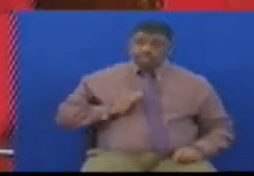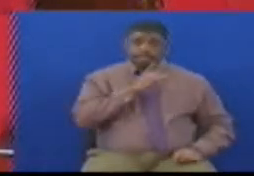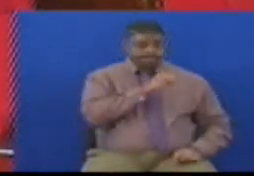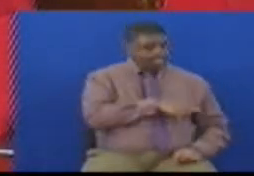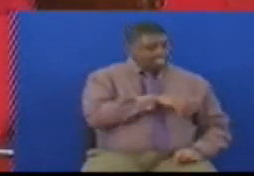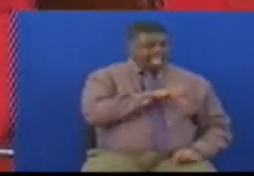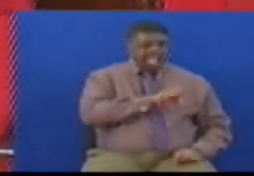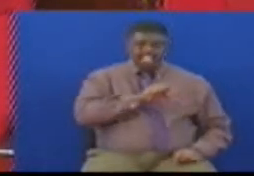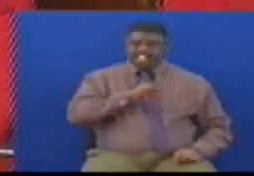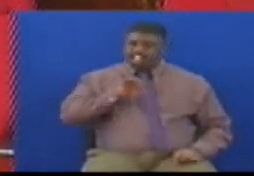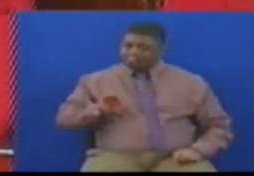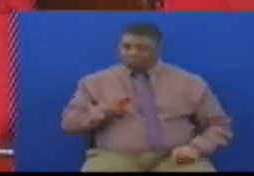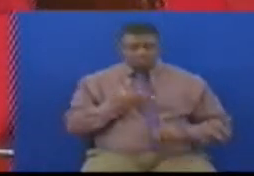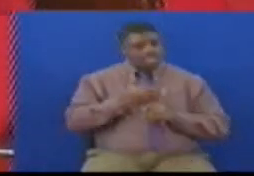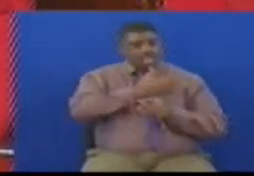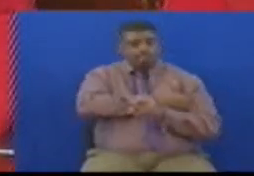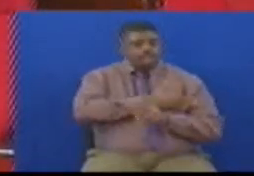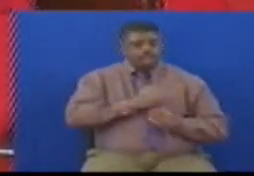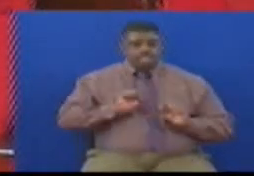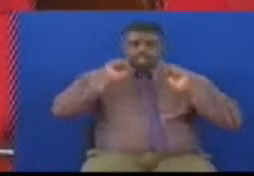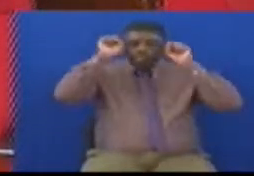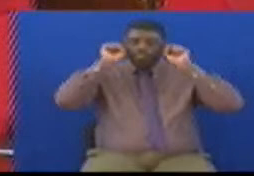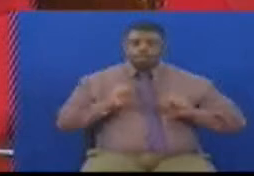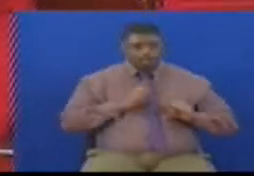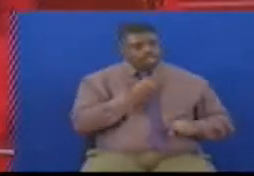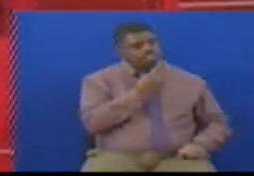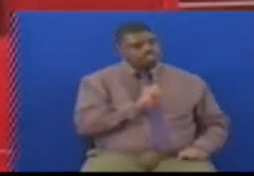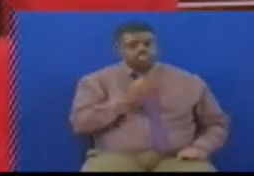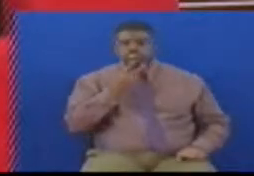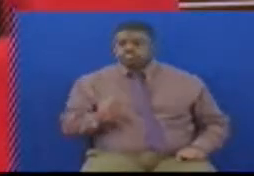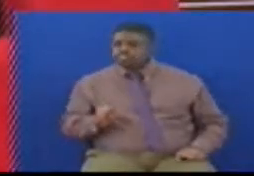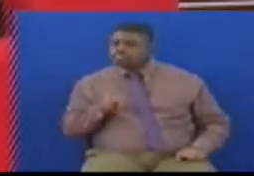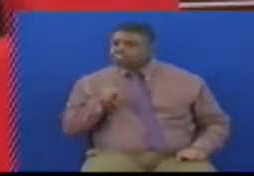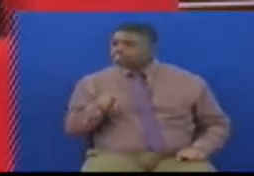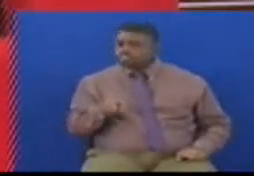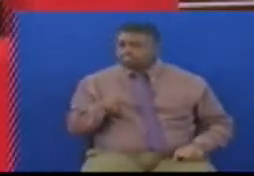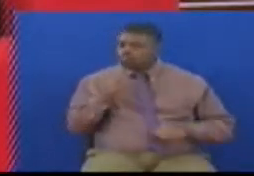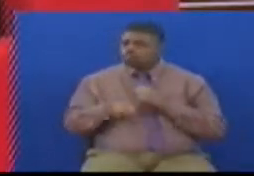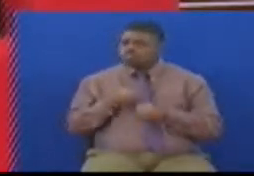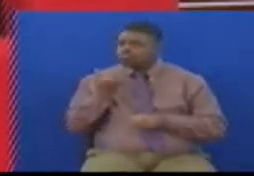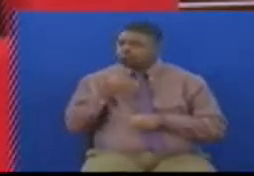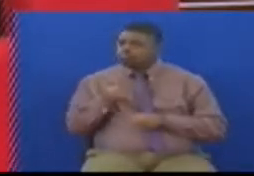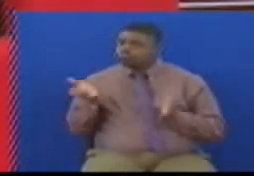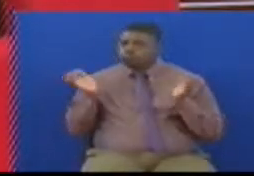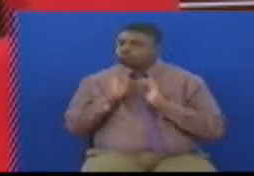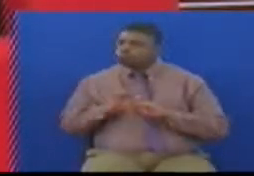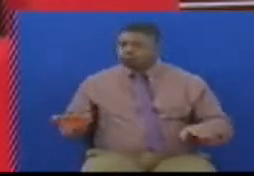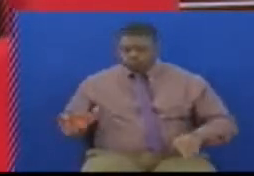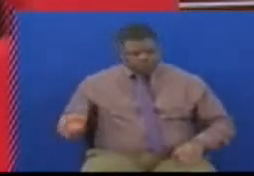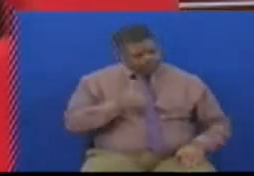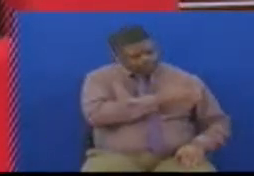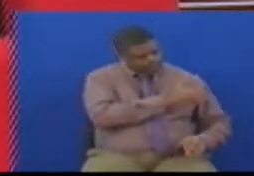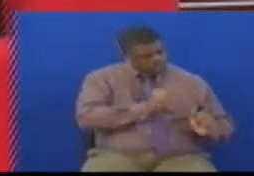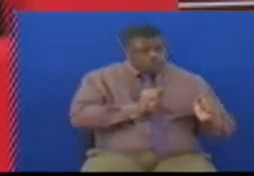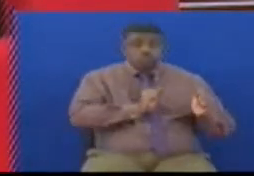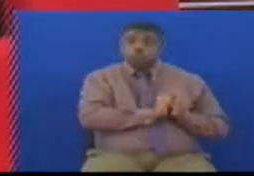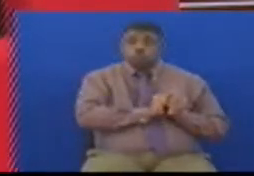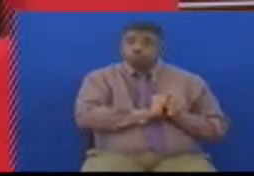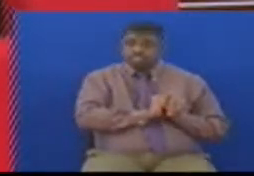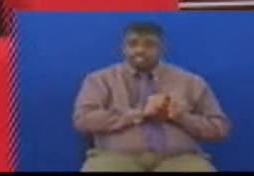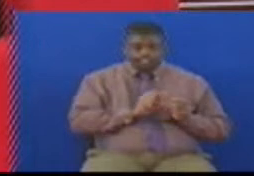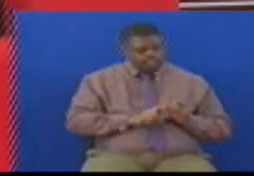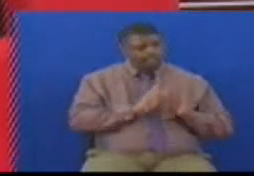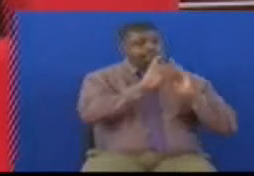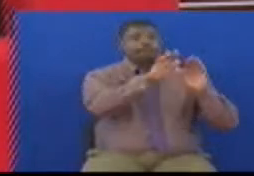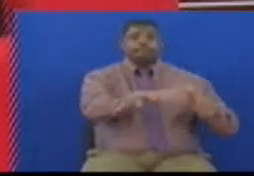kabla kufikia mwezi Septemba 2020 zoezi hili muhimu liwe limekamilika. Namba 10, kampuni ya Mizinga Holding Company